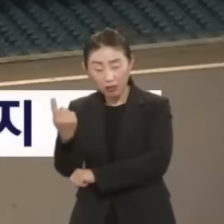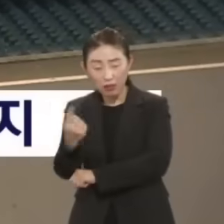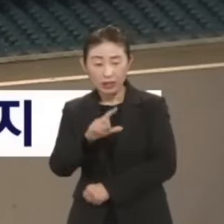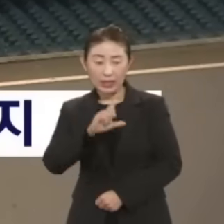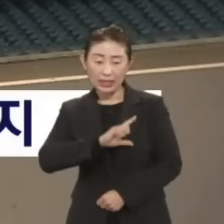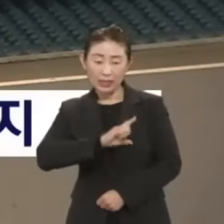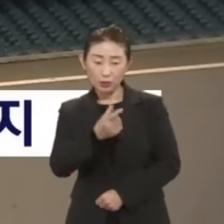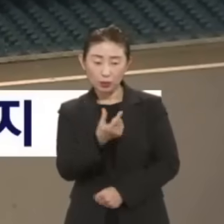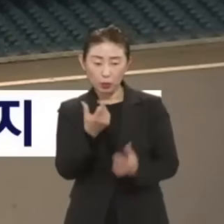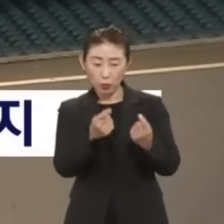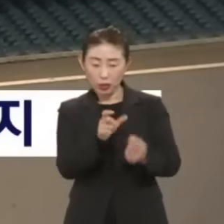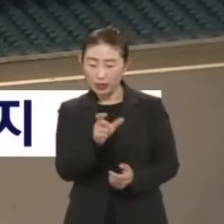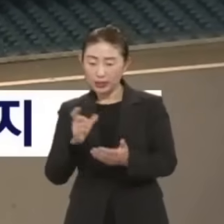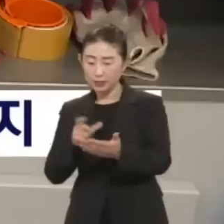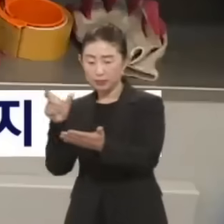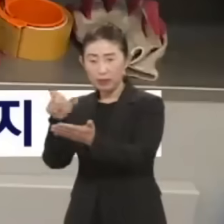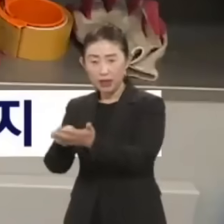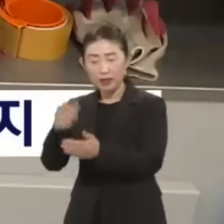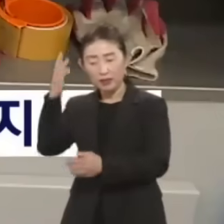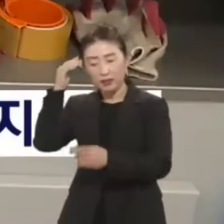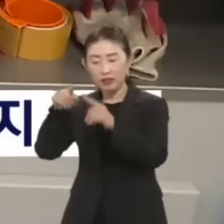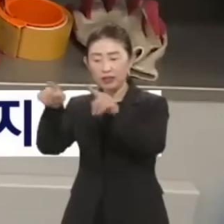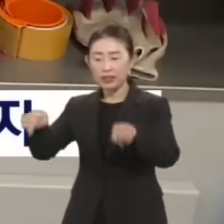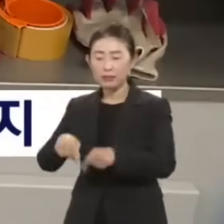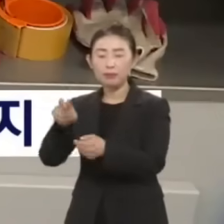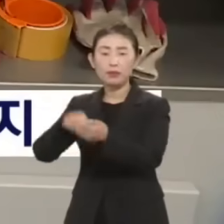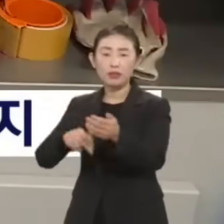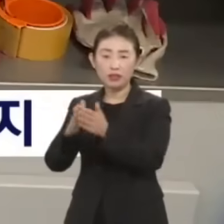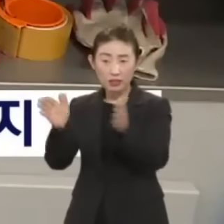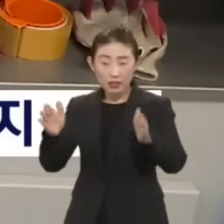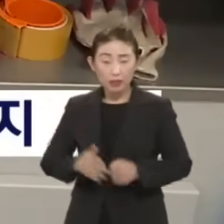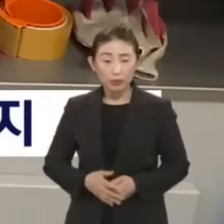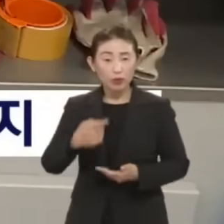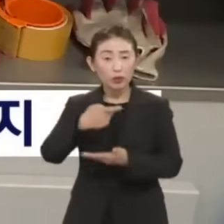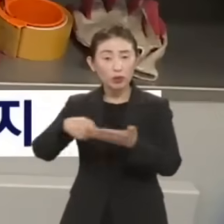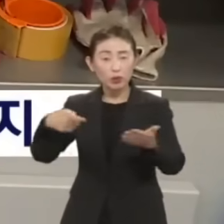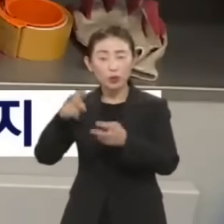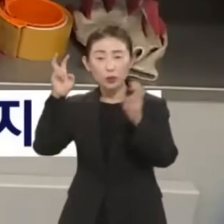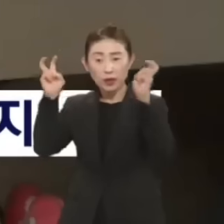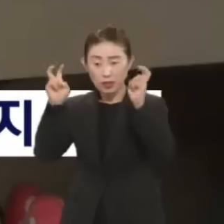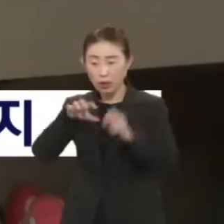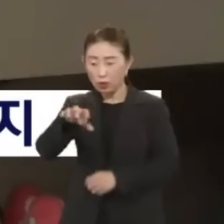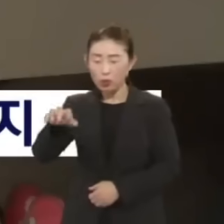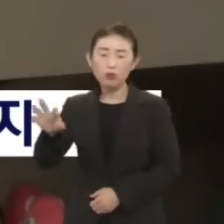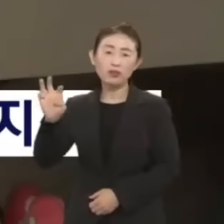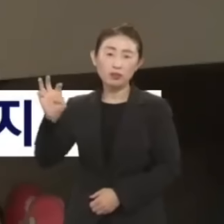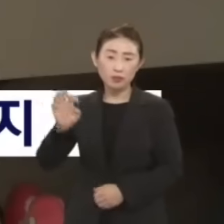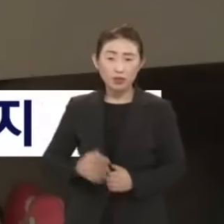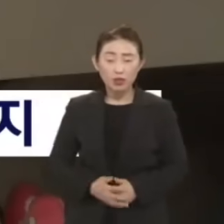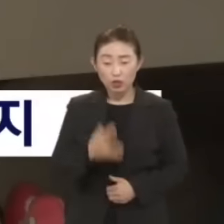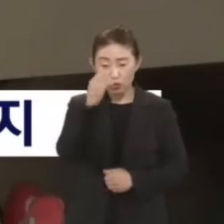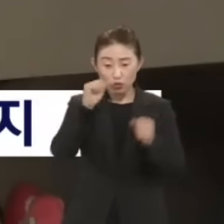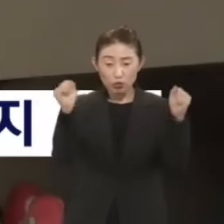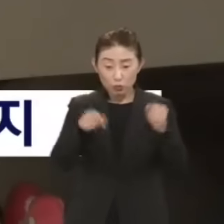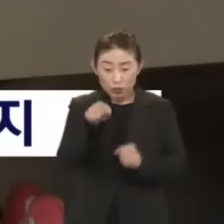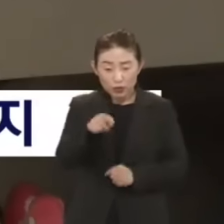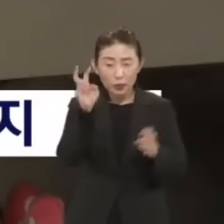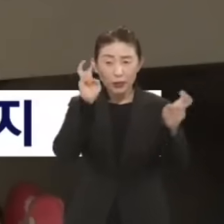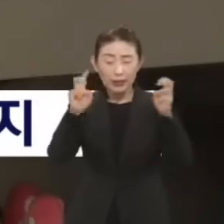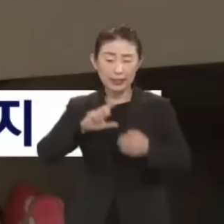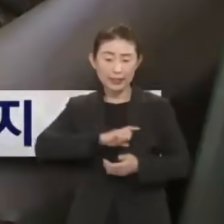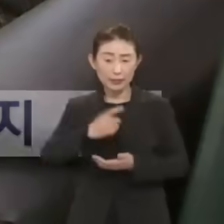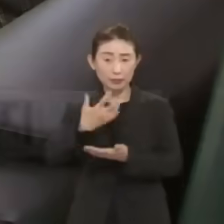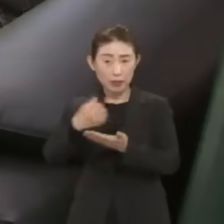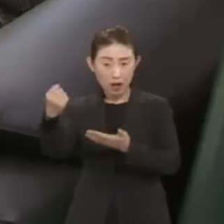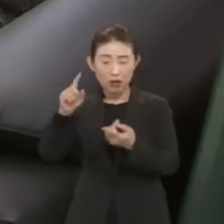광천김이란 이름으로 김을 팔기 시작한 겁니다. 현재까지 확인된 도용업체만 30여 곳에 이르고 충북의 한 업체와는 상표 사용을